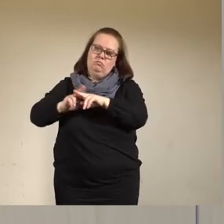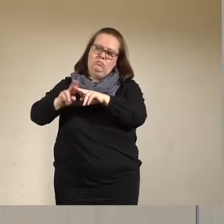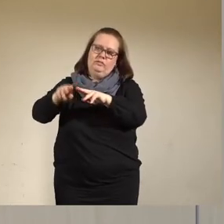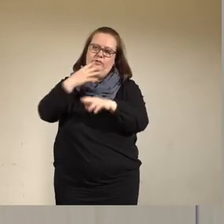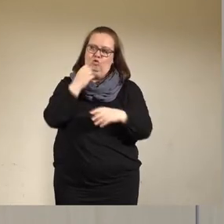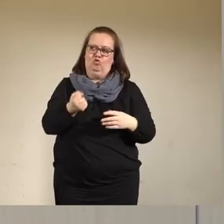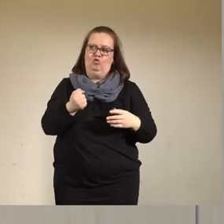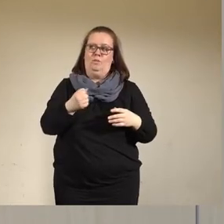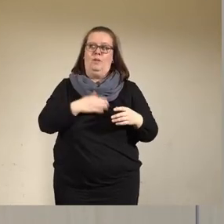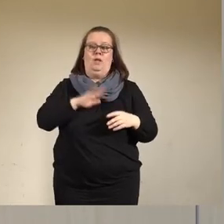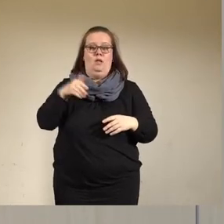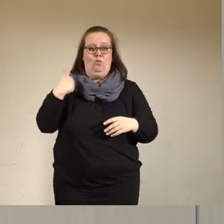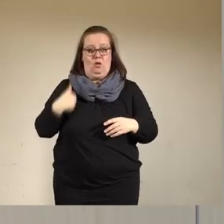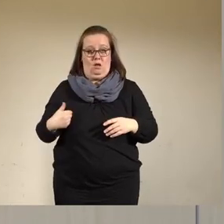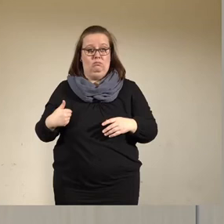wollen.